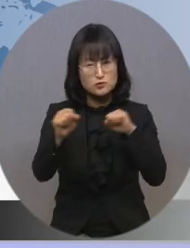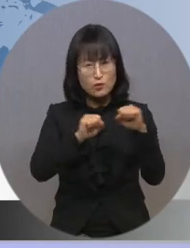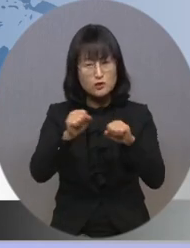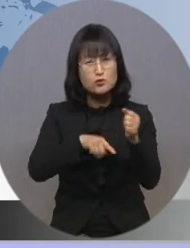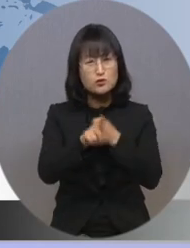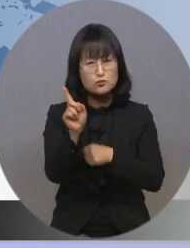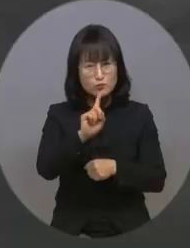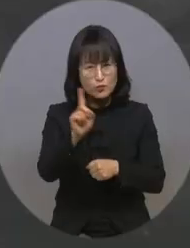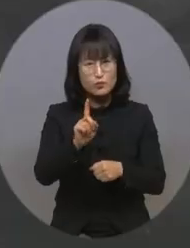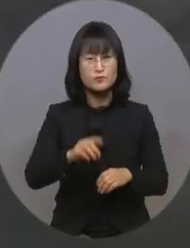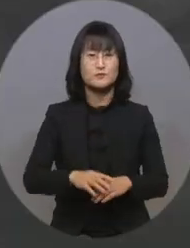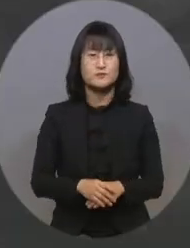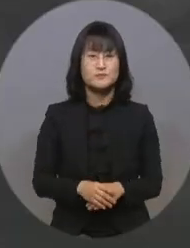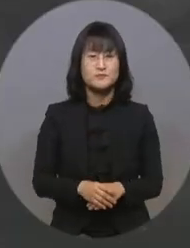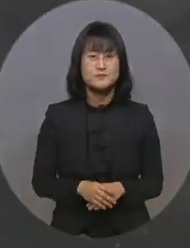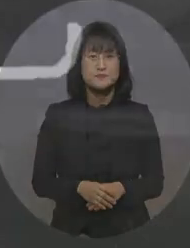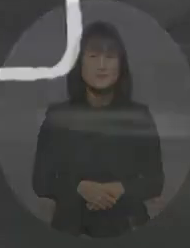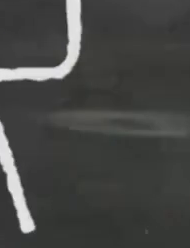들어봤습니다.